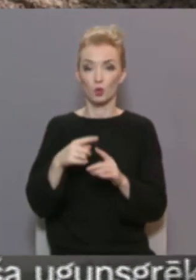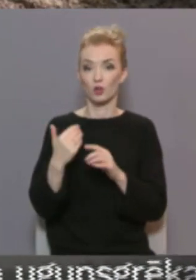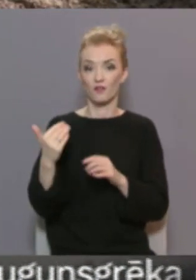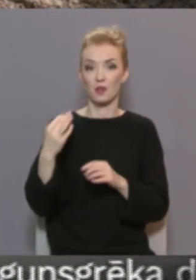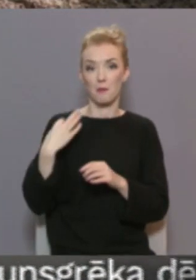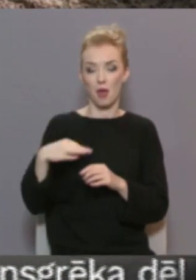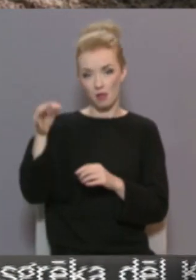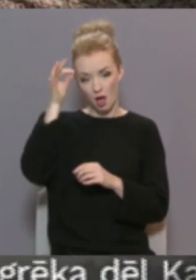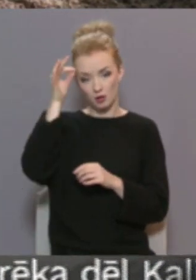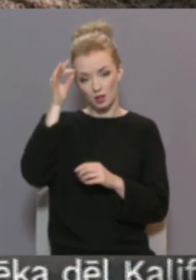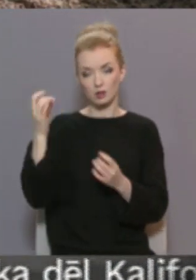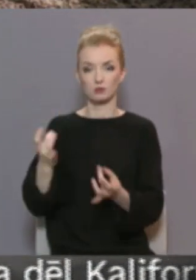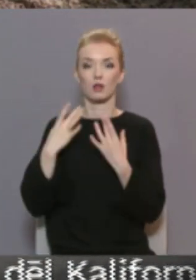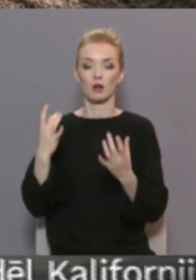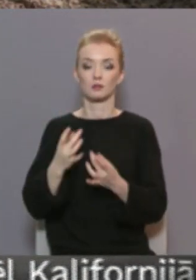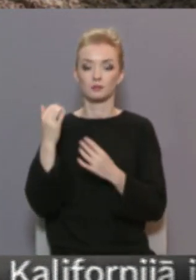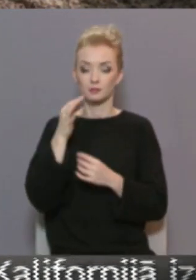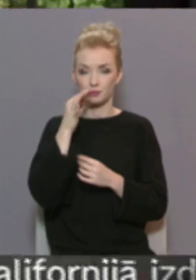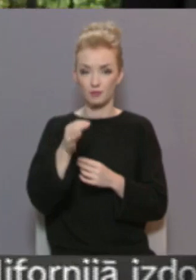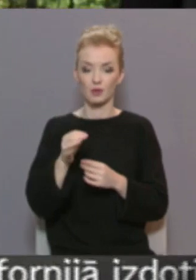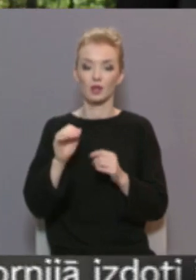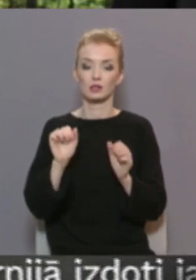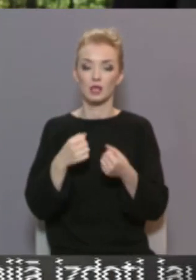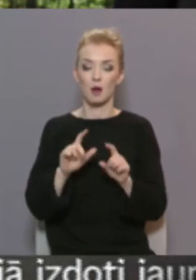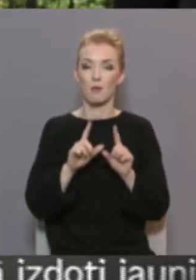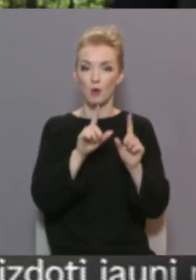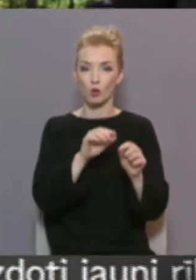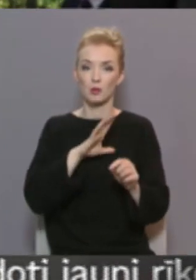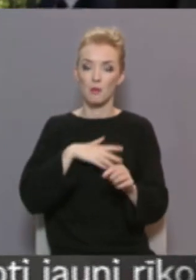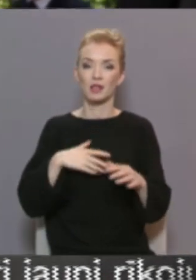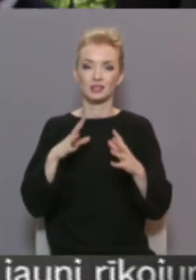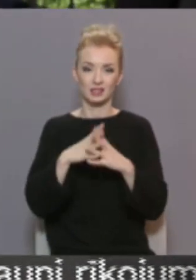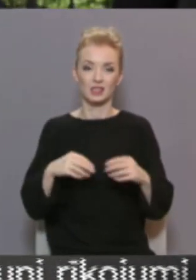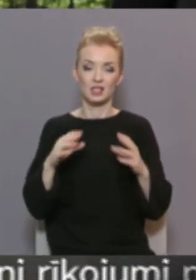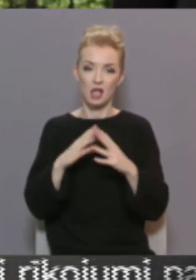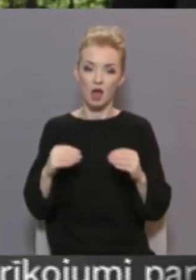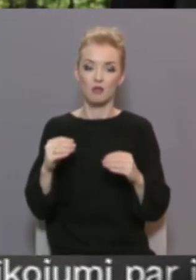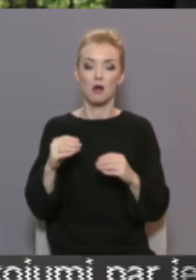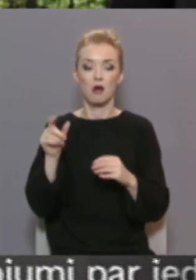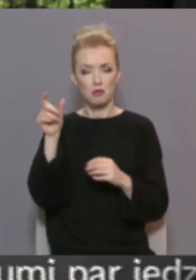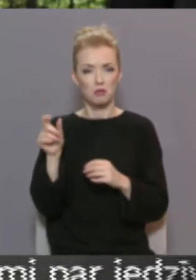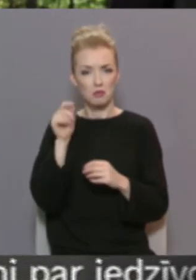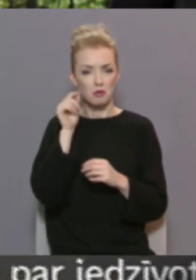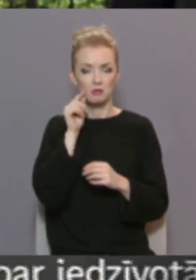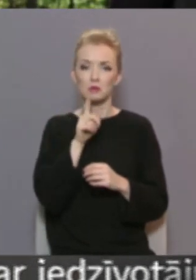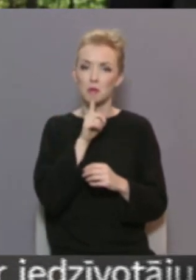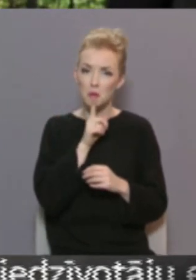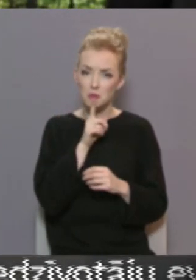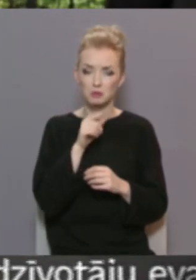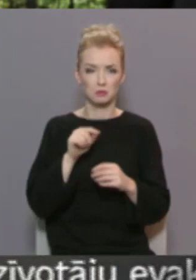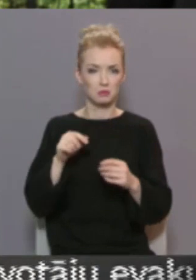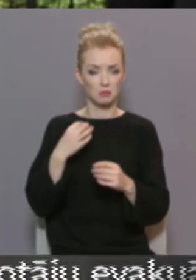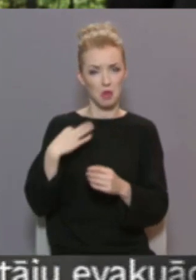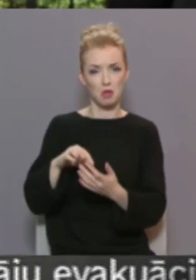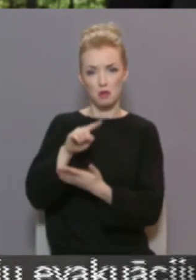tēva stāstīto. Ziemā braucām pēc siena, un viņš bija tāds kluss un tāds nomākts, un es viņam jautāju, kāpēc tu